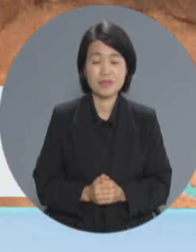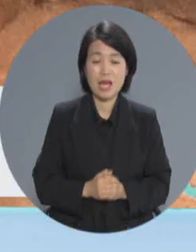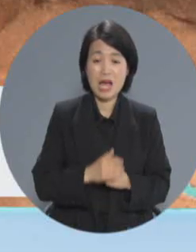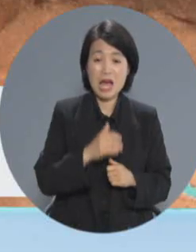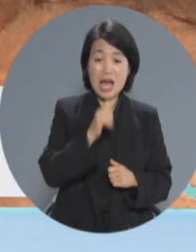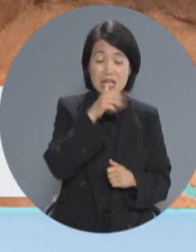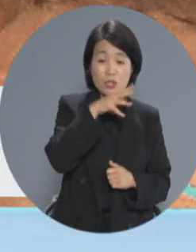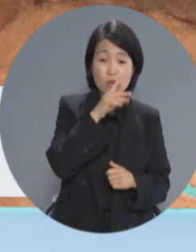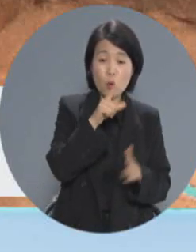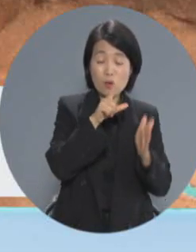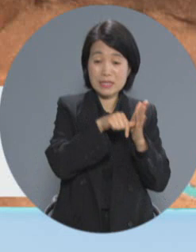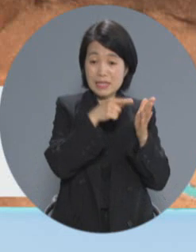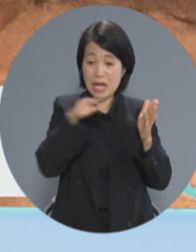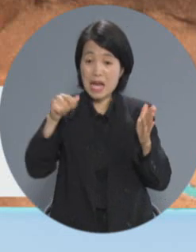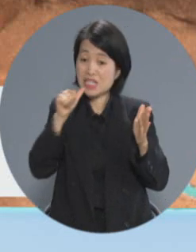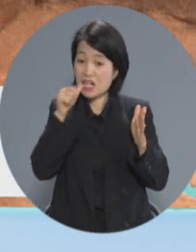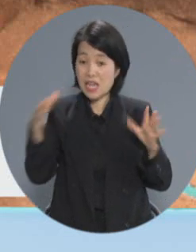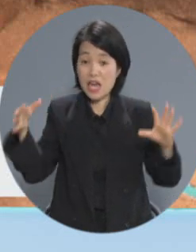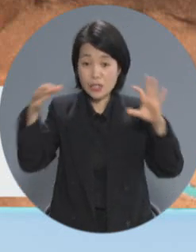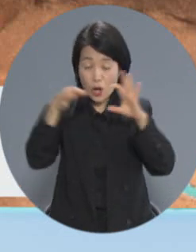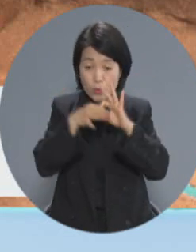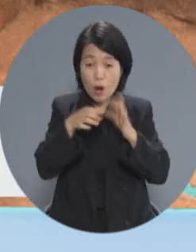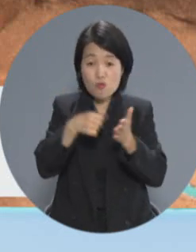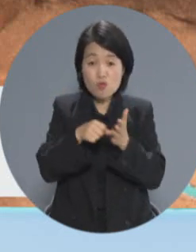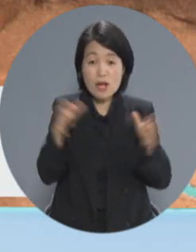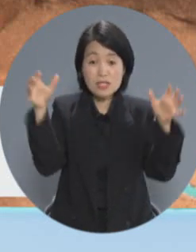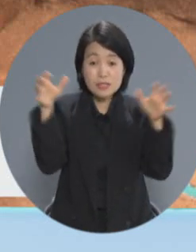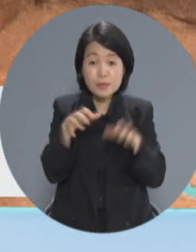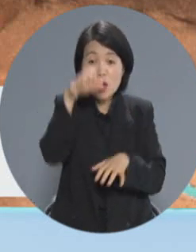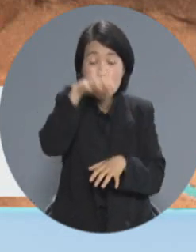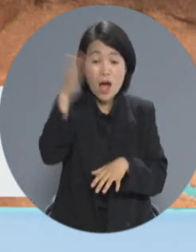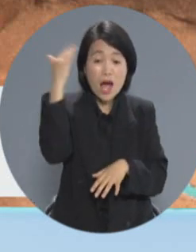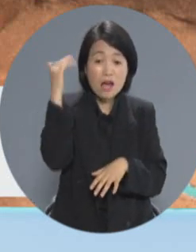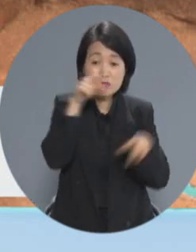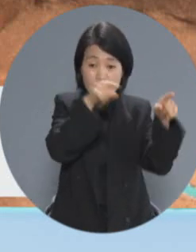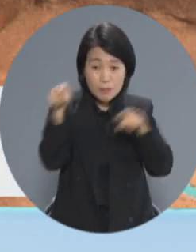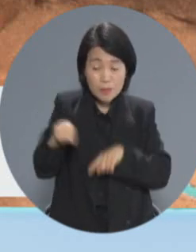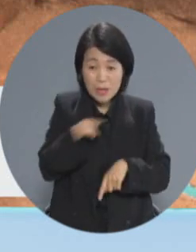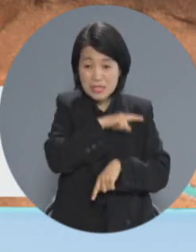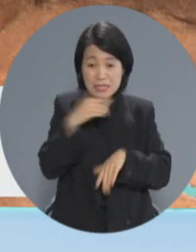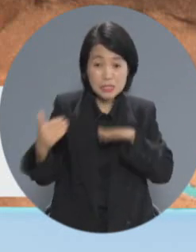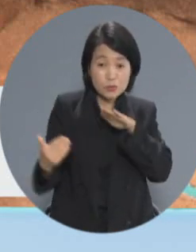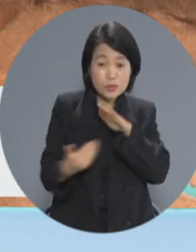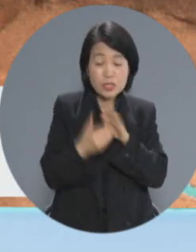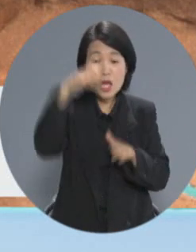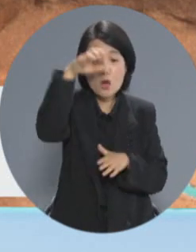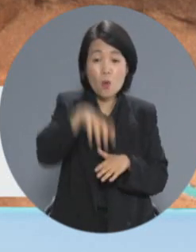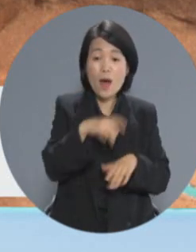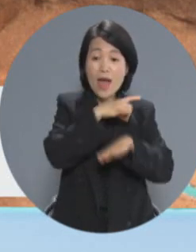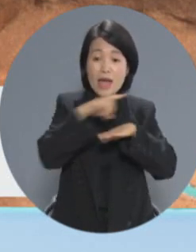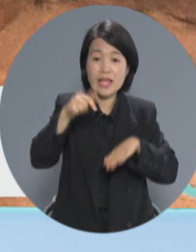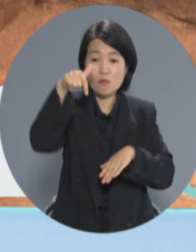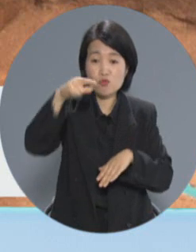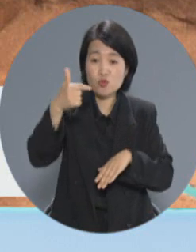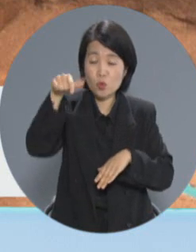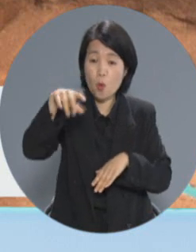청동기와 철기시대를 관통하는 유물이 집적된 한반도 최대 규모의 폐총이 해남군 군곡리에